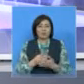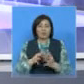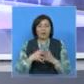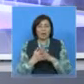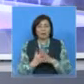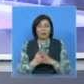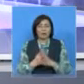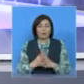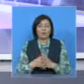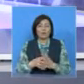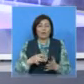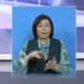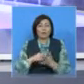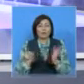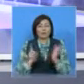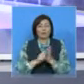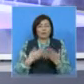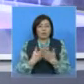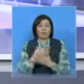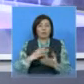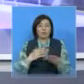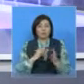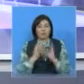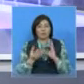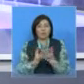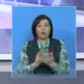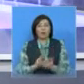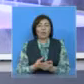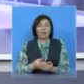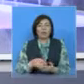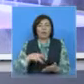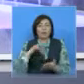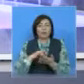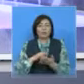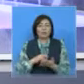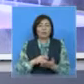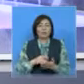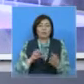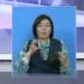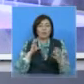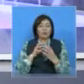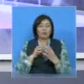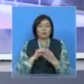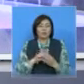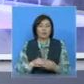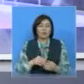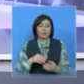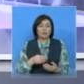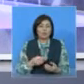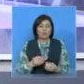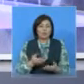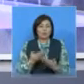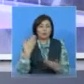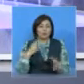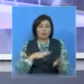арасында қатынас қайта жанданбақ. Ал облыс аралық және қала аралық автобустар мен шағын автобустардың жүруіне